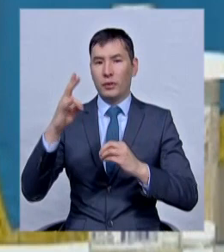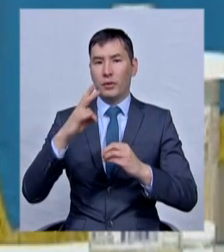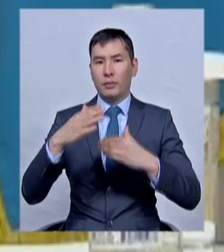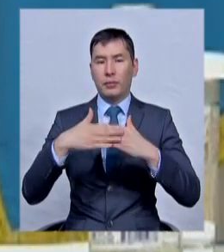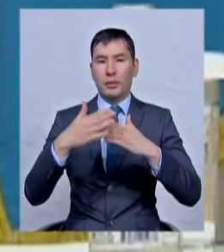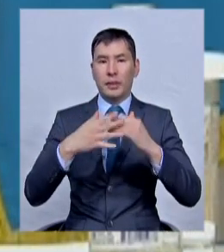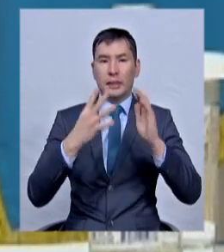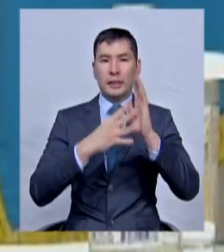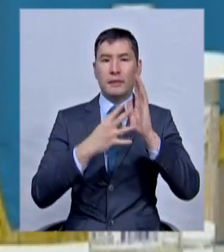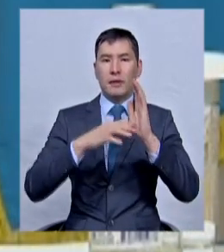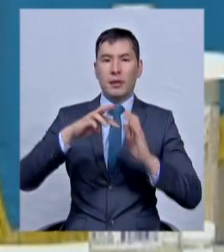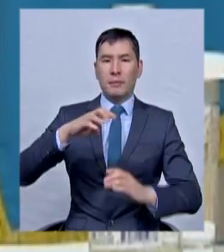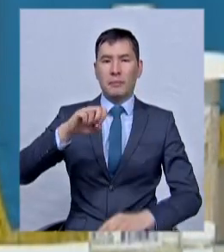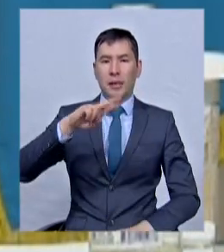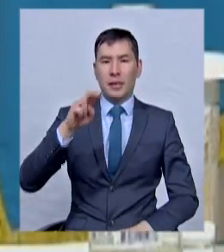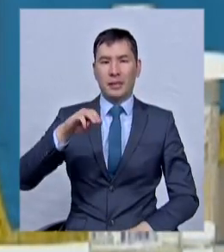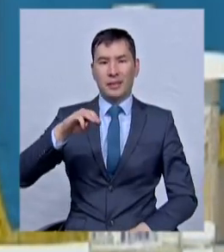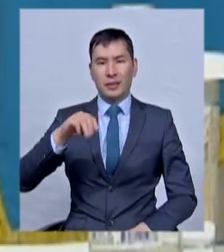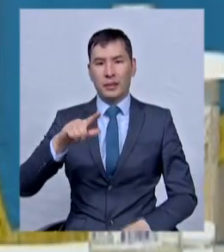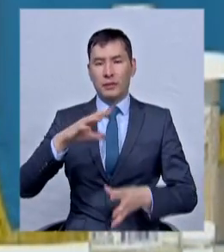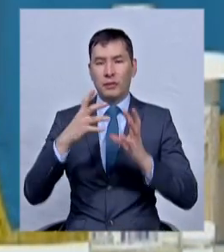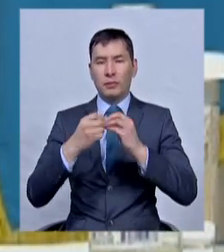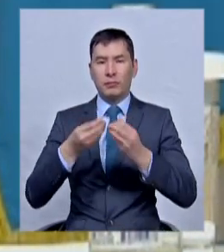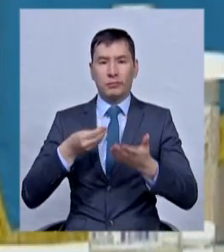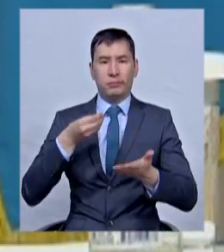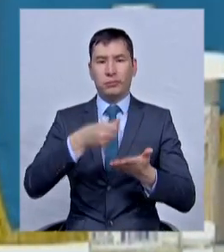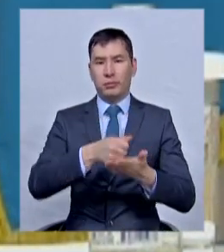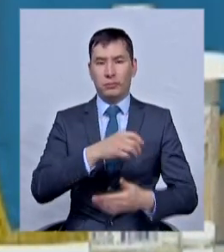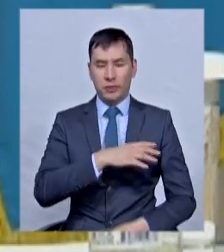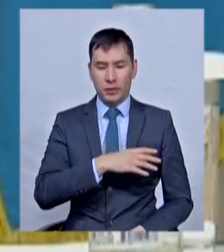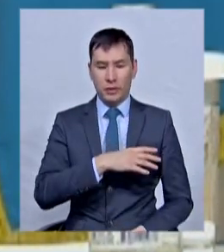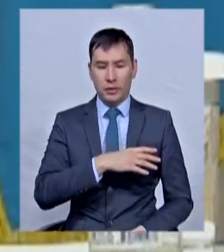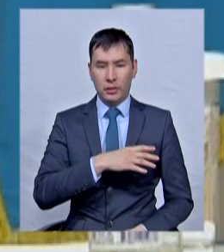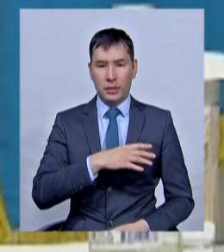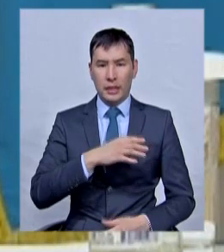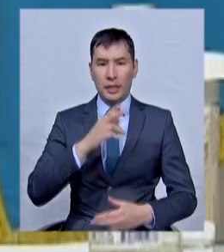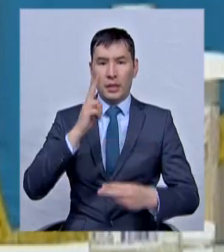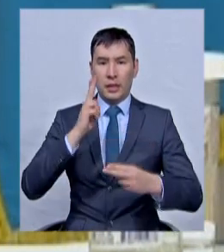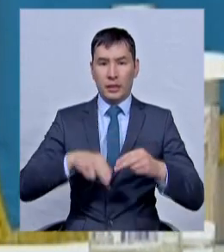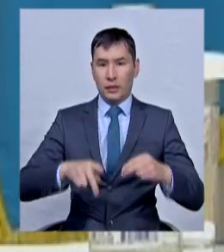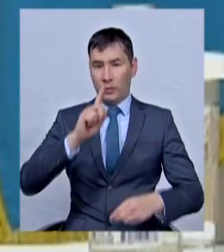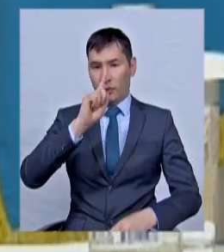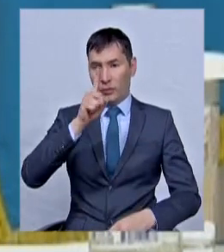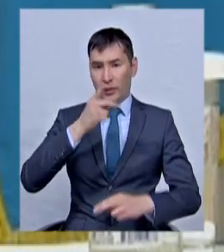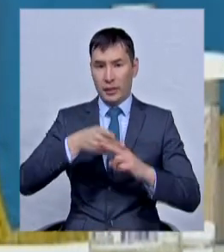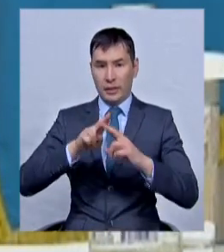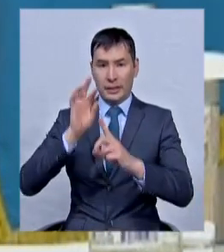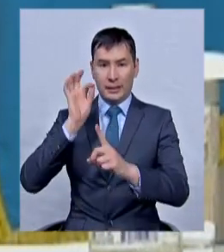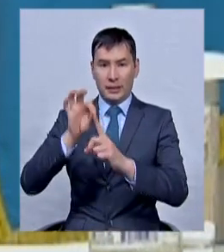90 миллиард теңгеден астам мөлшерде төлем жасалды. Жыл аяғына дейін осы мақсатқа